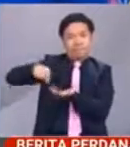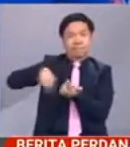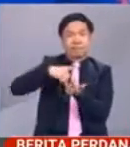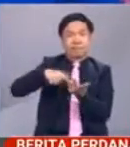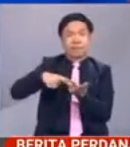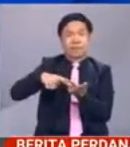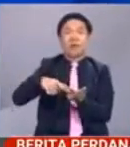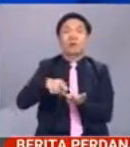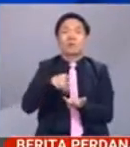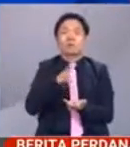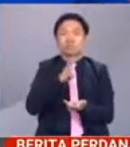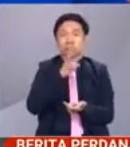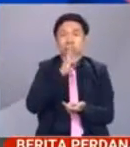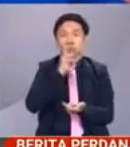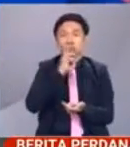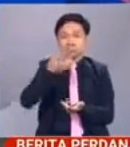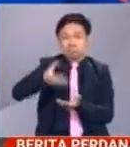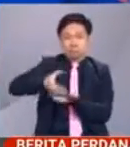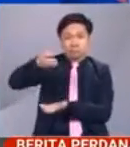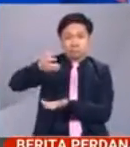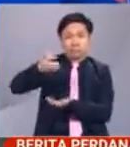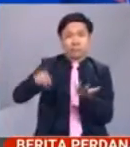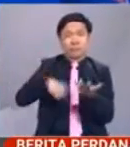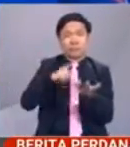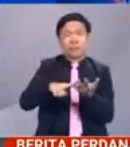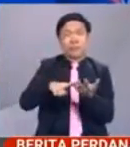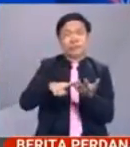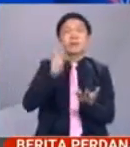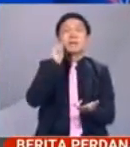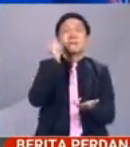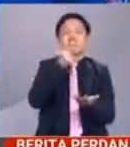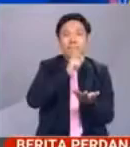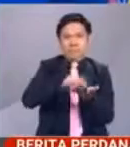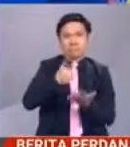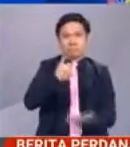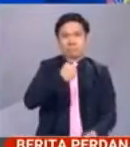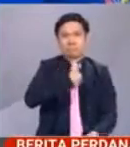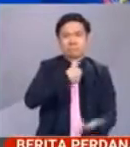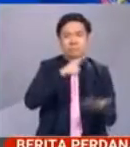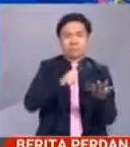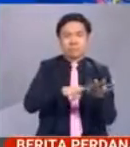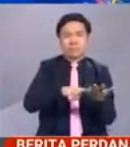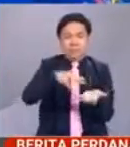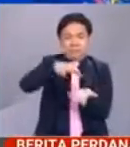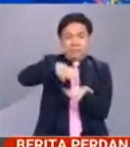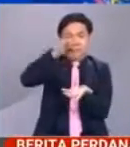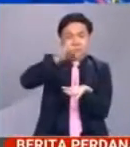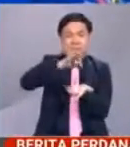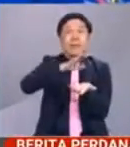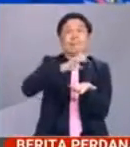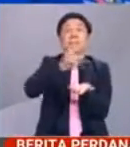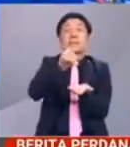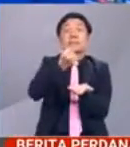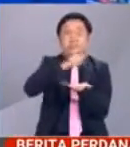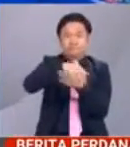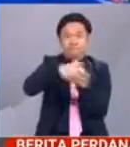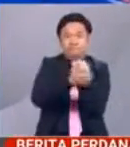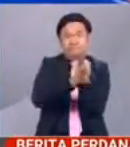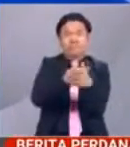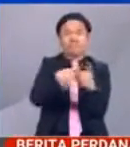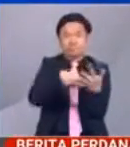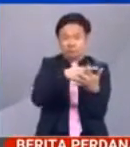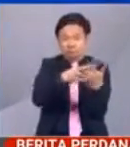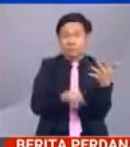air. Ada pen. Saya bawa pen saya sendiri. Tisu basah pun ada. Jadi itu persediaan saya